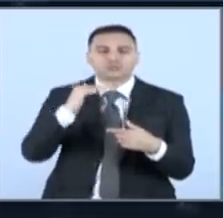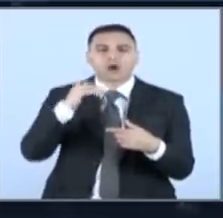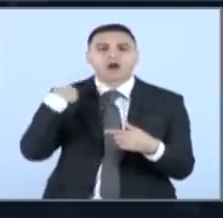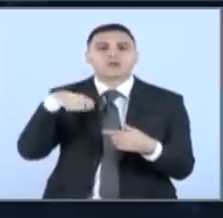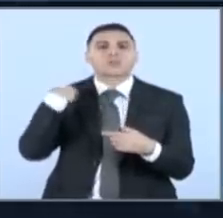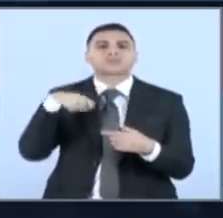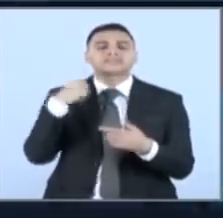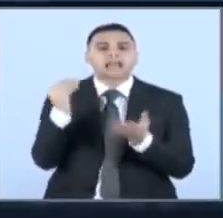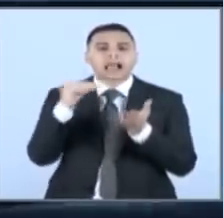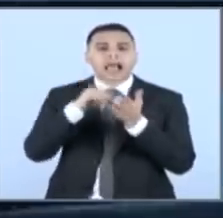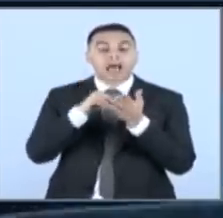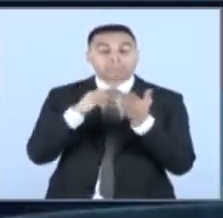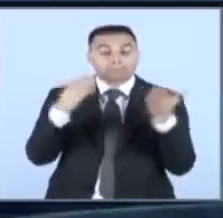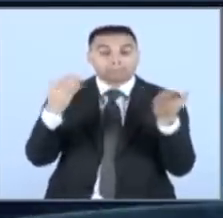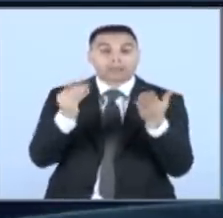اتولت المنصب